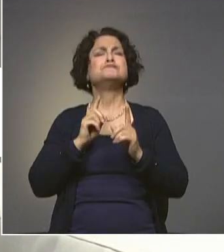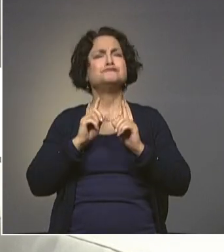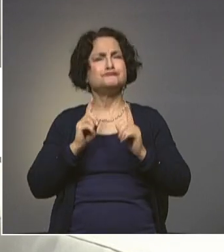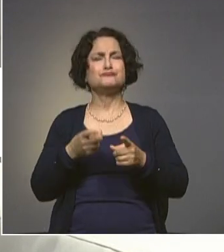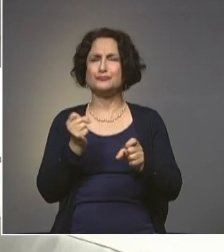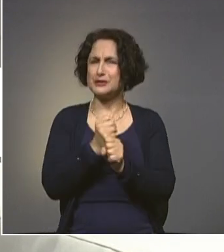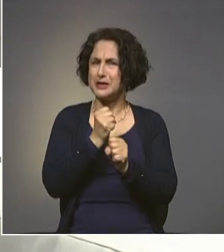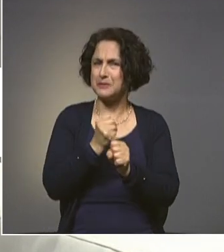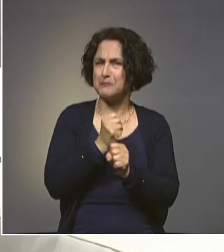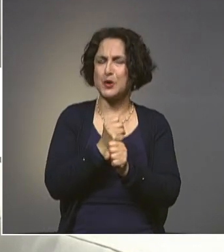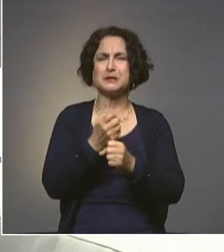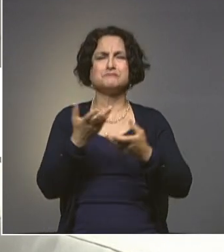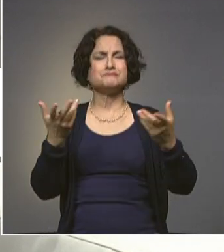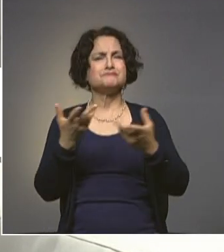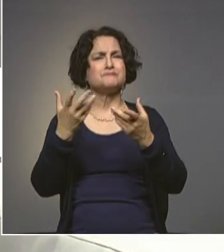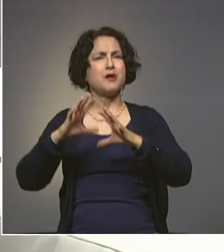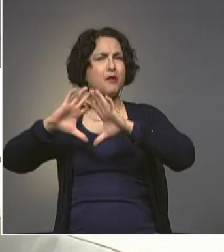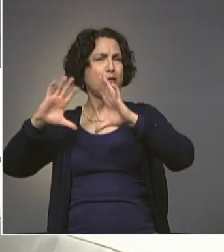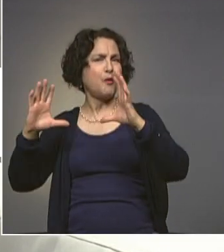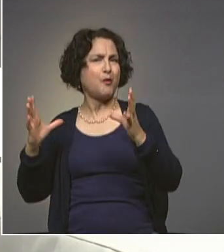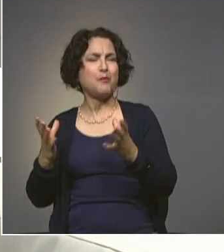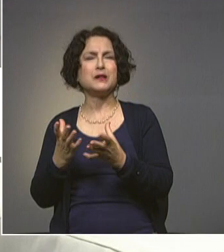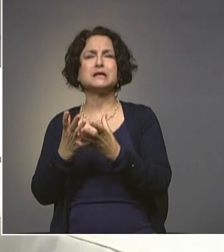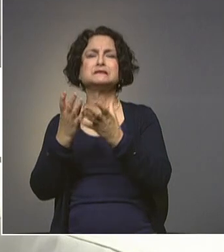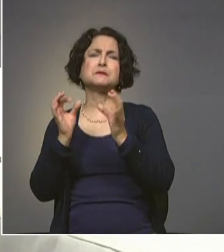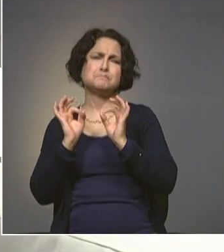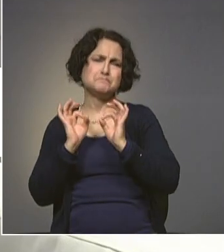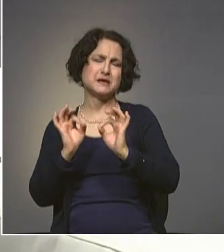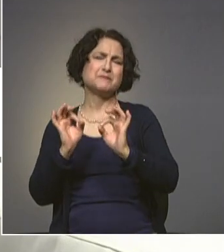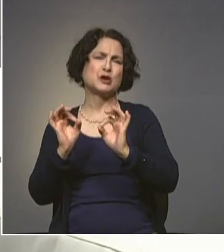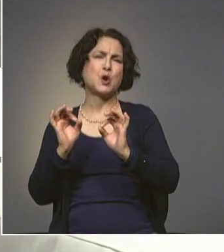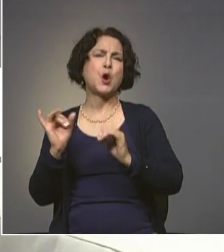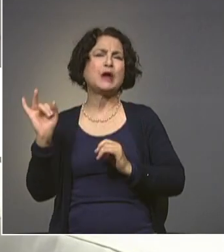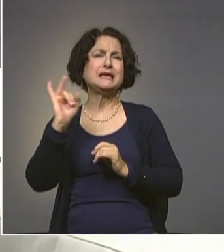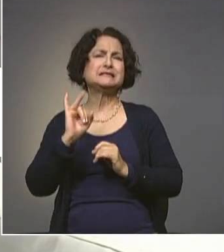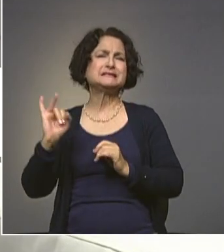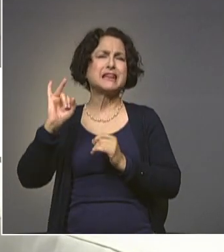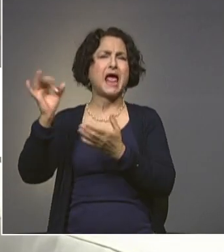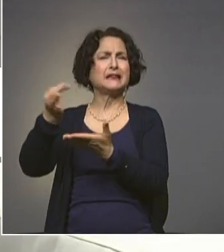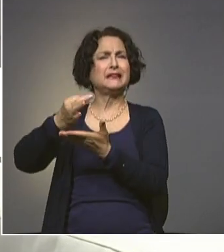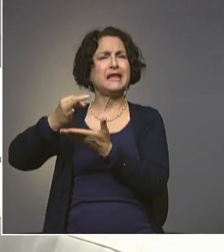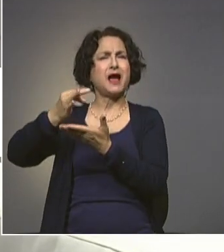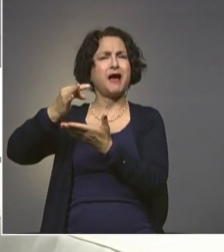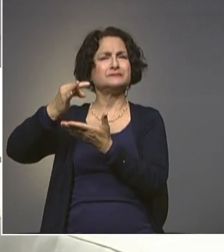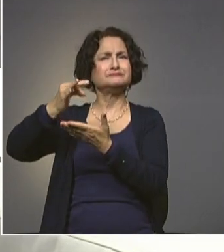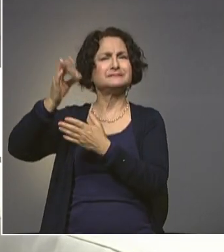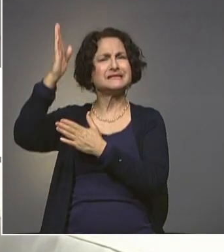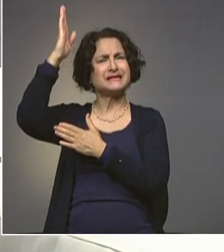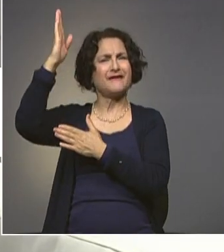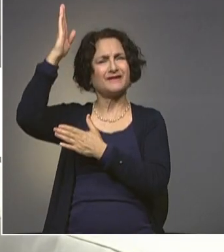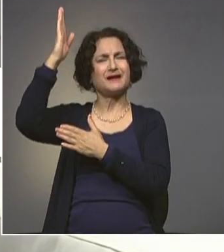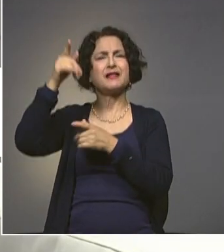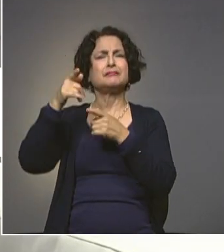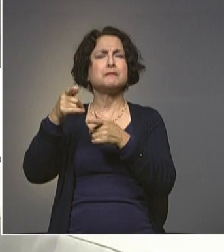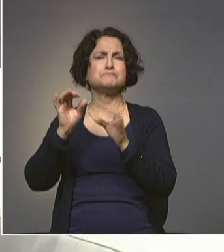в областта на, например, казвам за Исландския университет, защото е малко по-далечен в Исландия. Там в областта